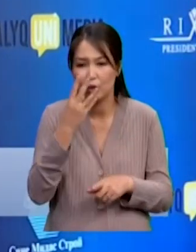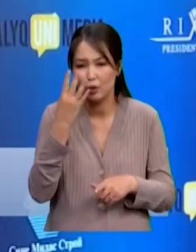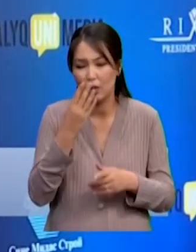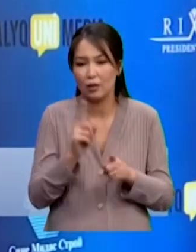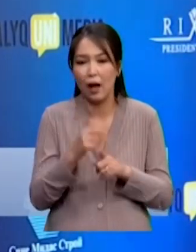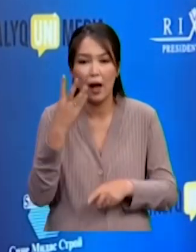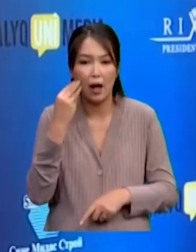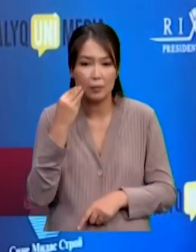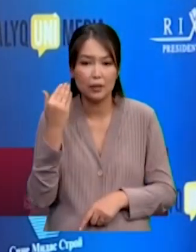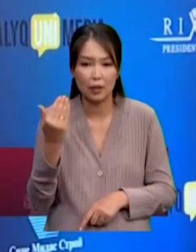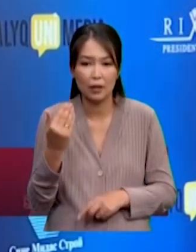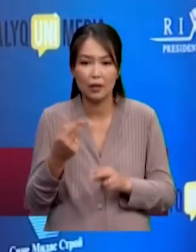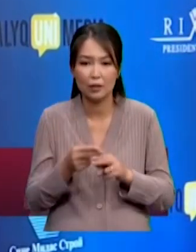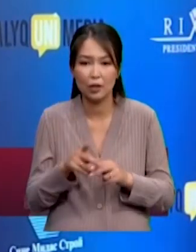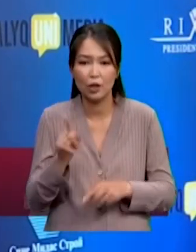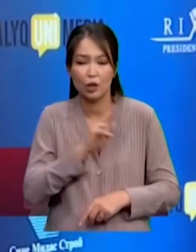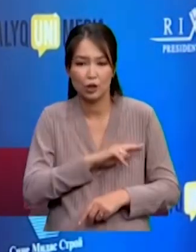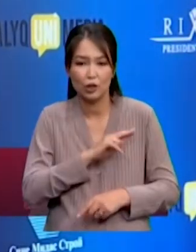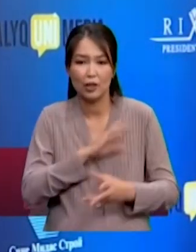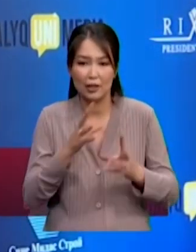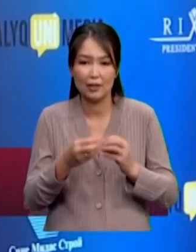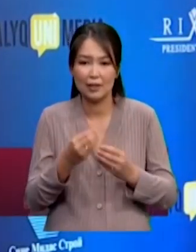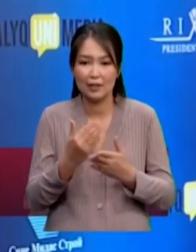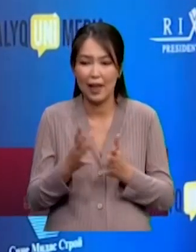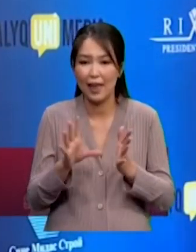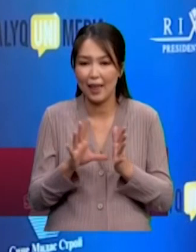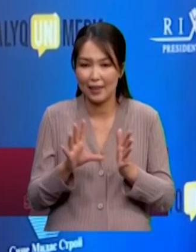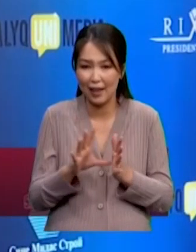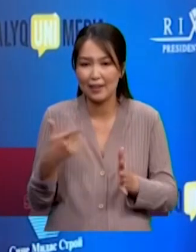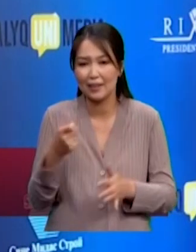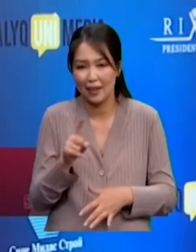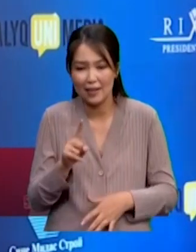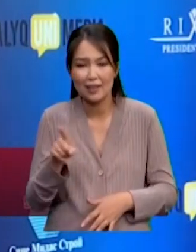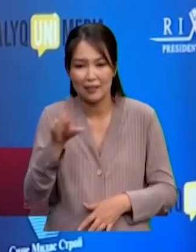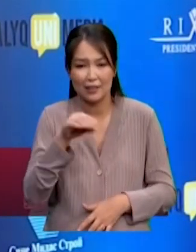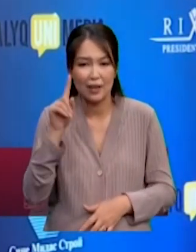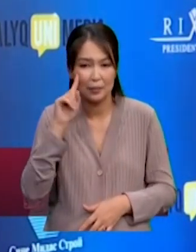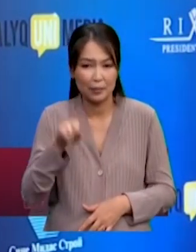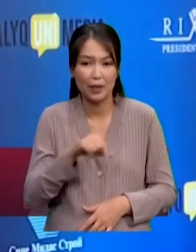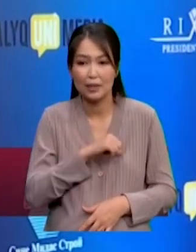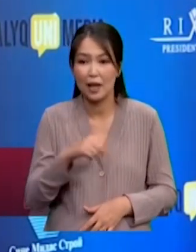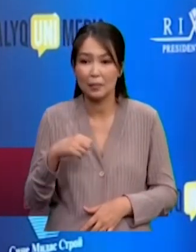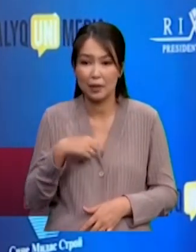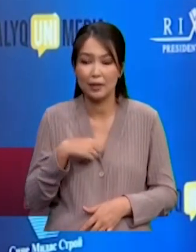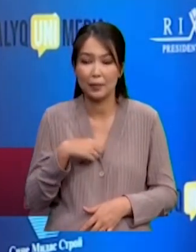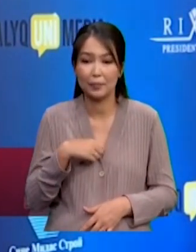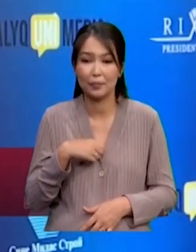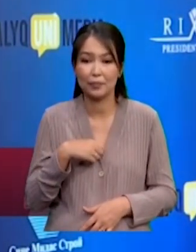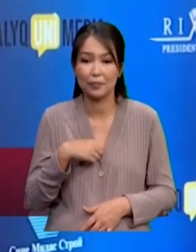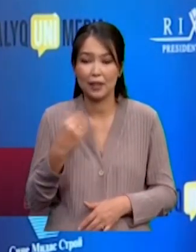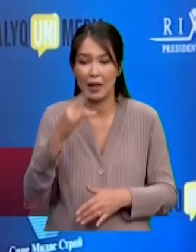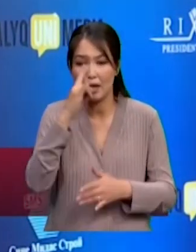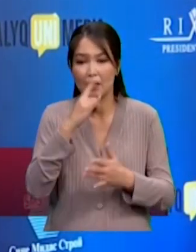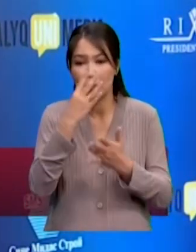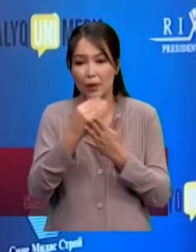Алматыда сол жұмыстардың артында жүрміз. Энергия саласына, газ саласына білесіз енді өзіңіз. Қазақстанның программасы